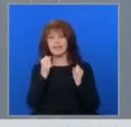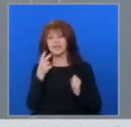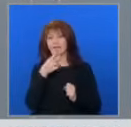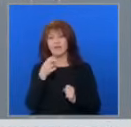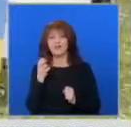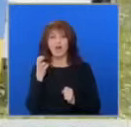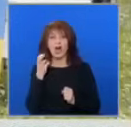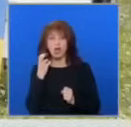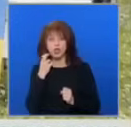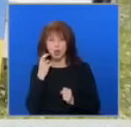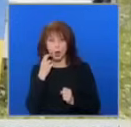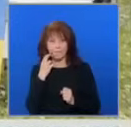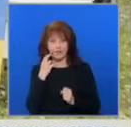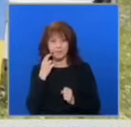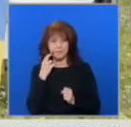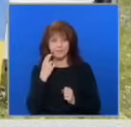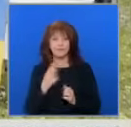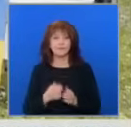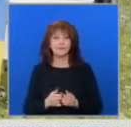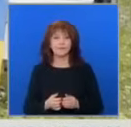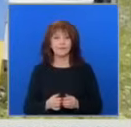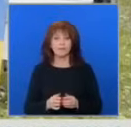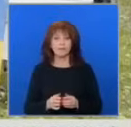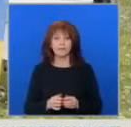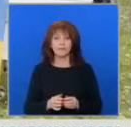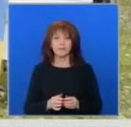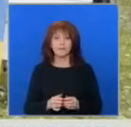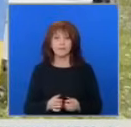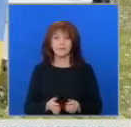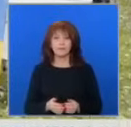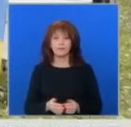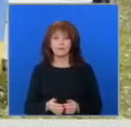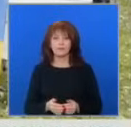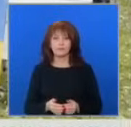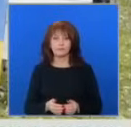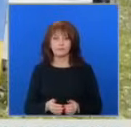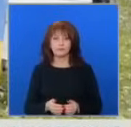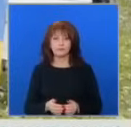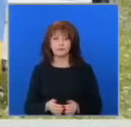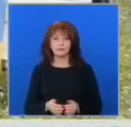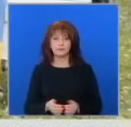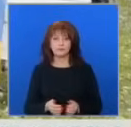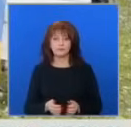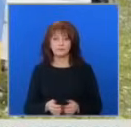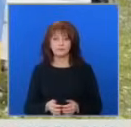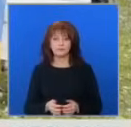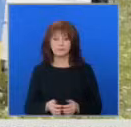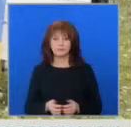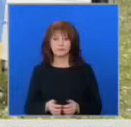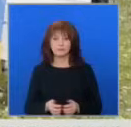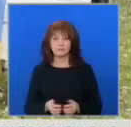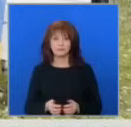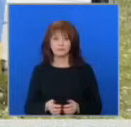украинската общност. Какво свойство е да дойде шефът на надвръжна политическа институция на Русия, най-важно, дека той я